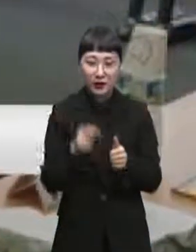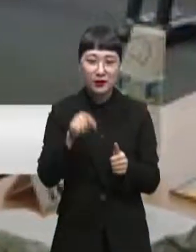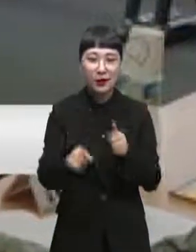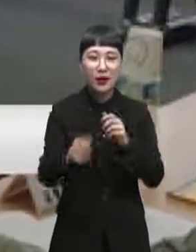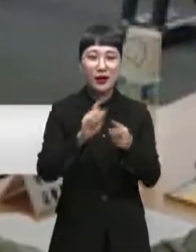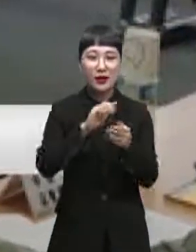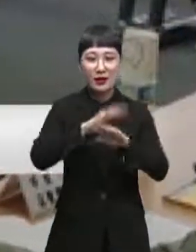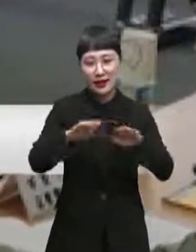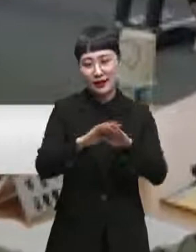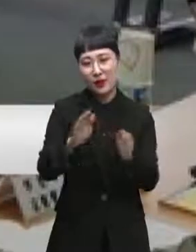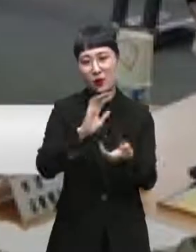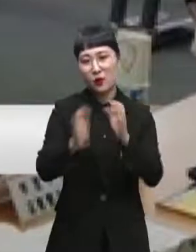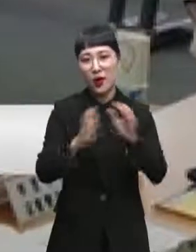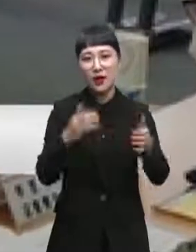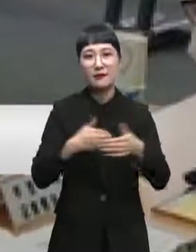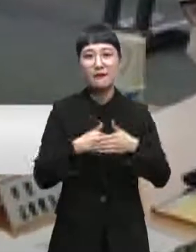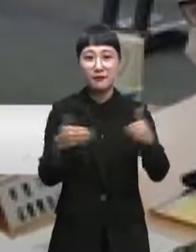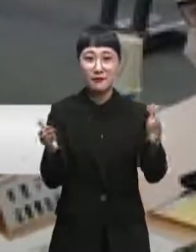회의를 개최했습니다.